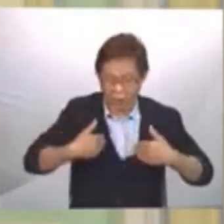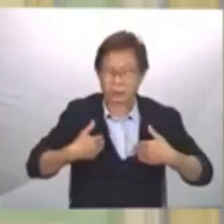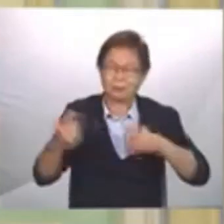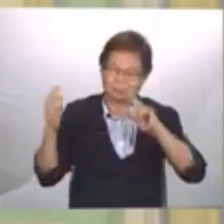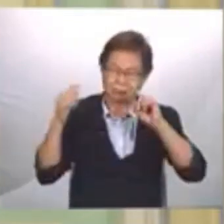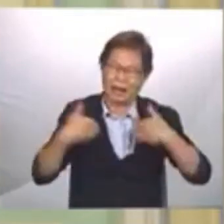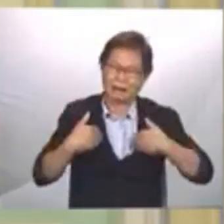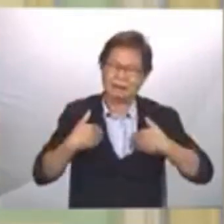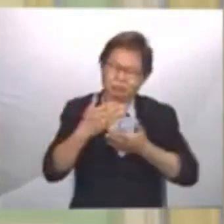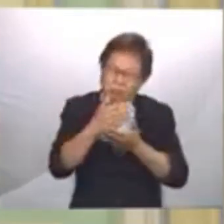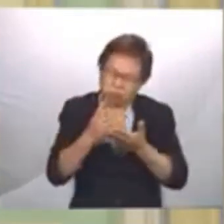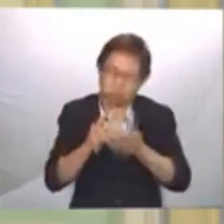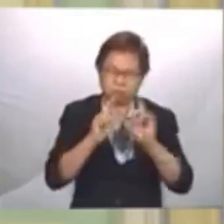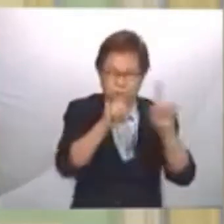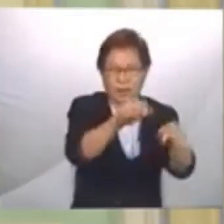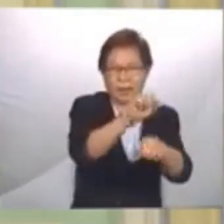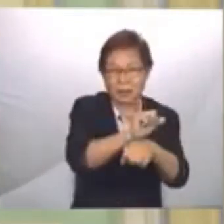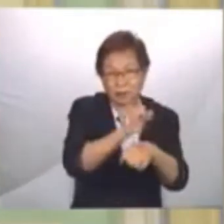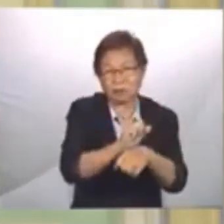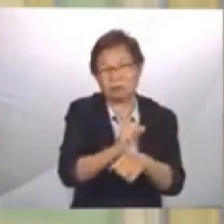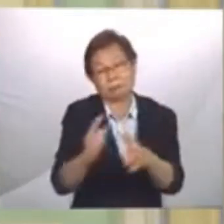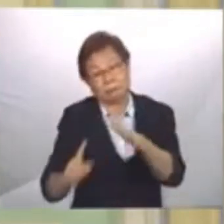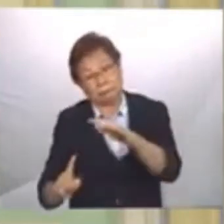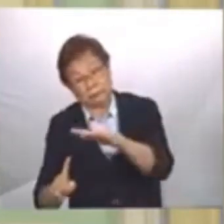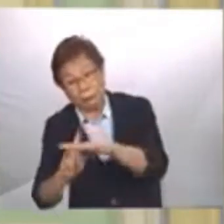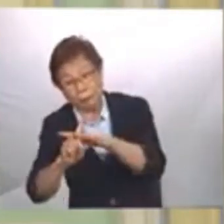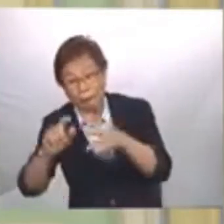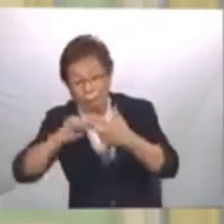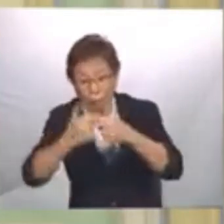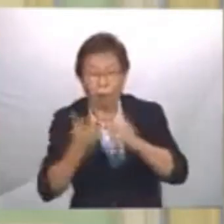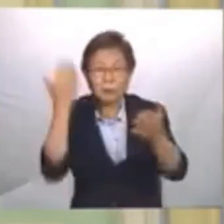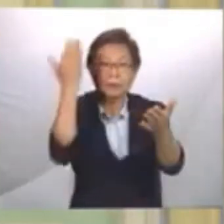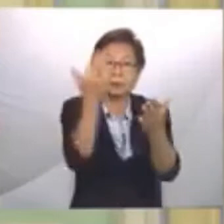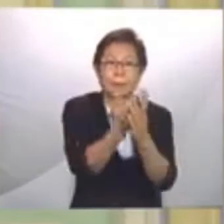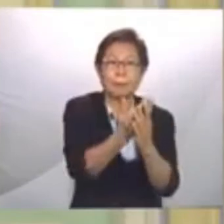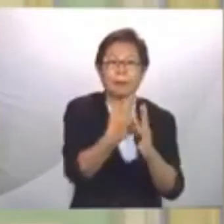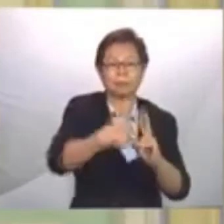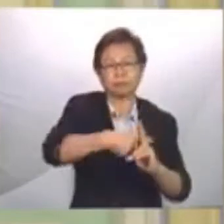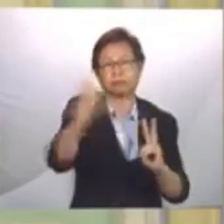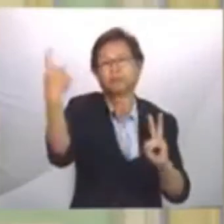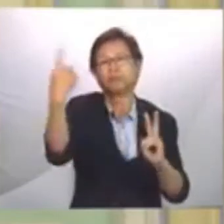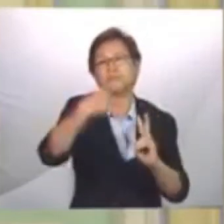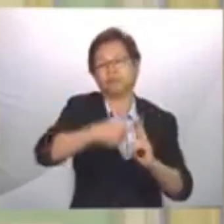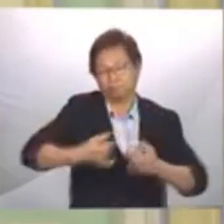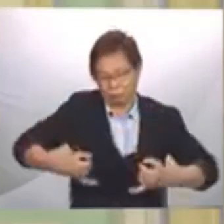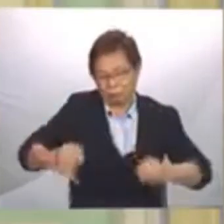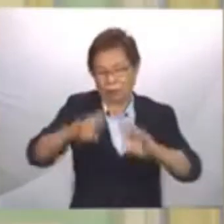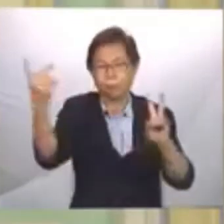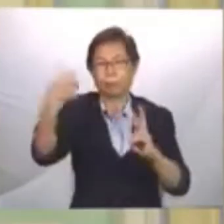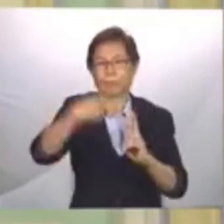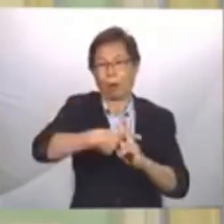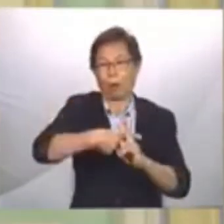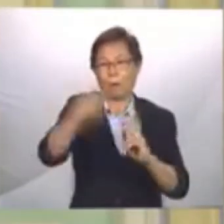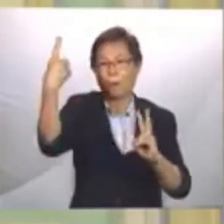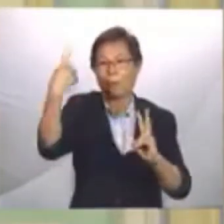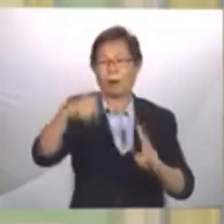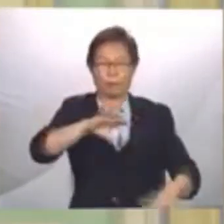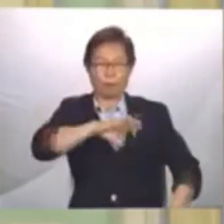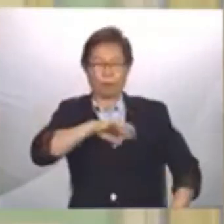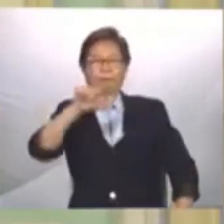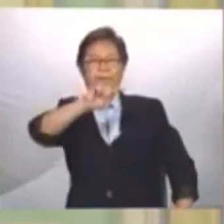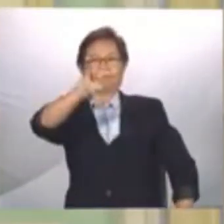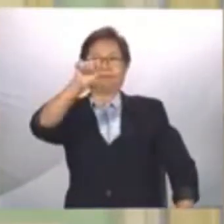bekerja. Timbul isu apabila sampai ke sekatan polis. Apabila pihak polis bertanya,